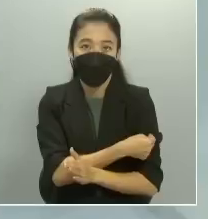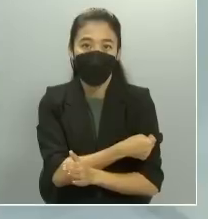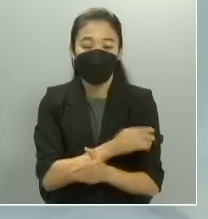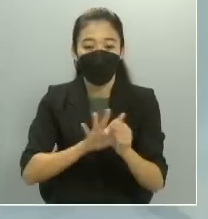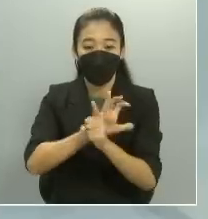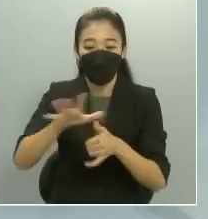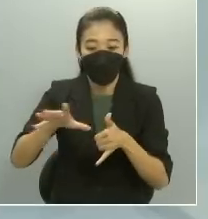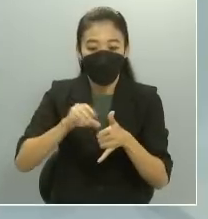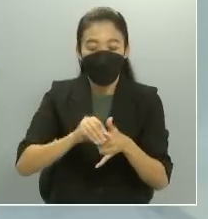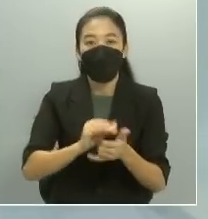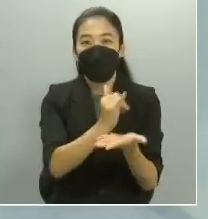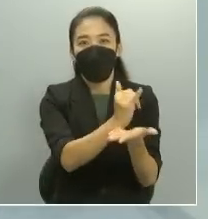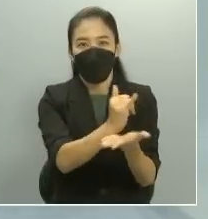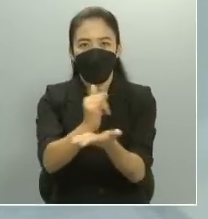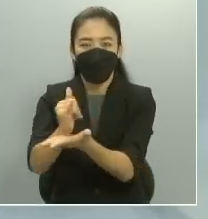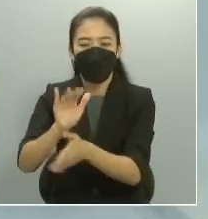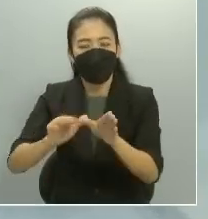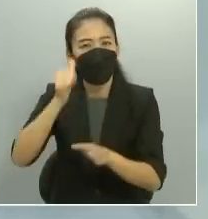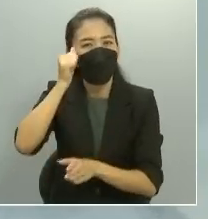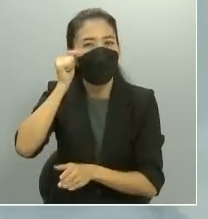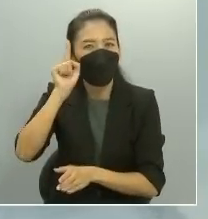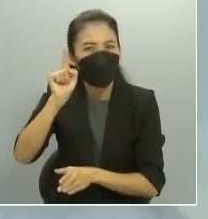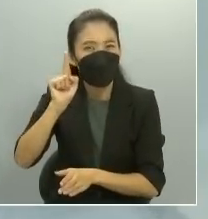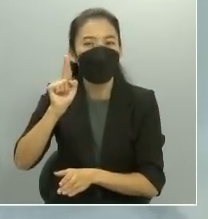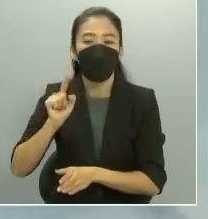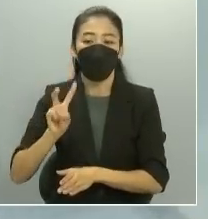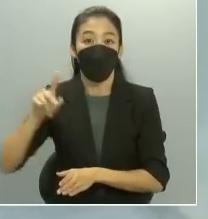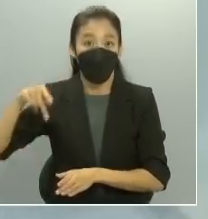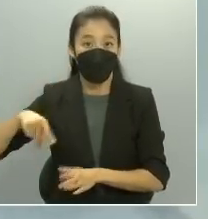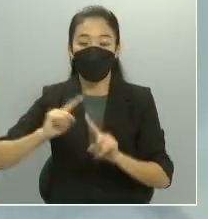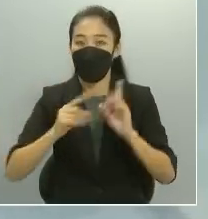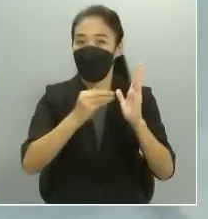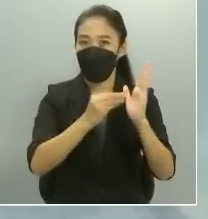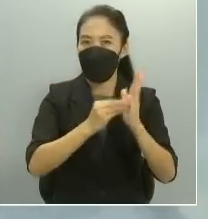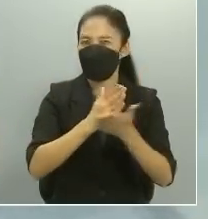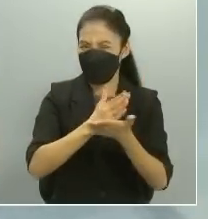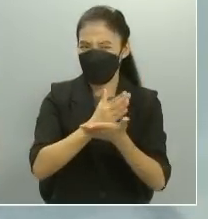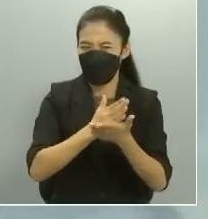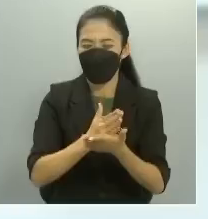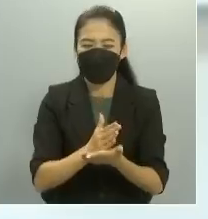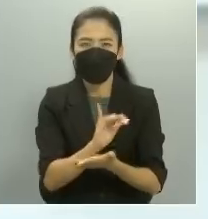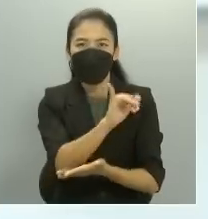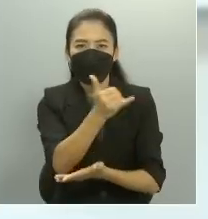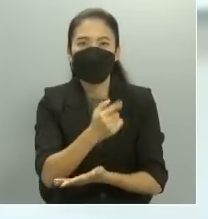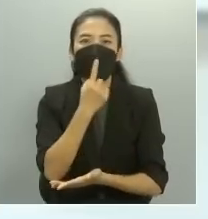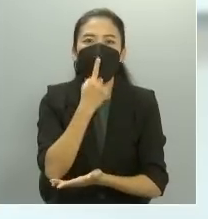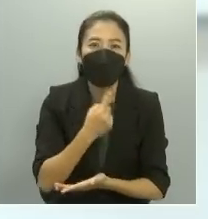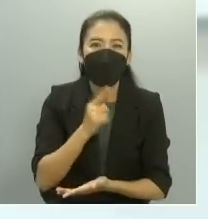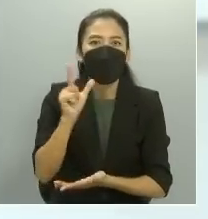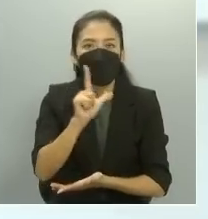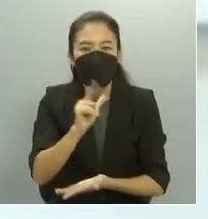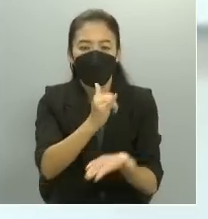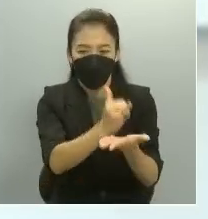คะกว่าครึ่งก็อยู่ในพื้นที่กทมเตียงผู้ป่วย Callมีการสีเหลืองและสีแดงค่ะหรือว่าเตียงระดับ 2-3